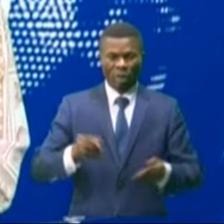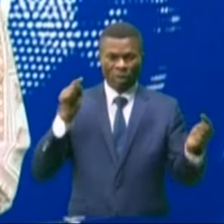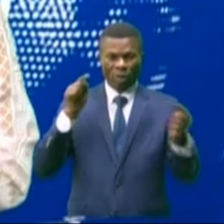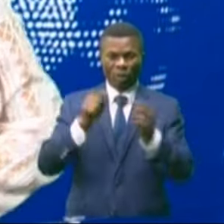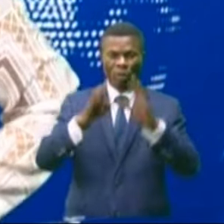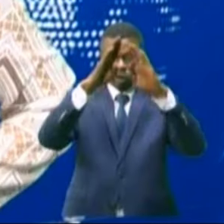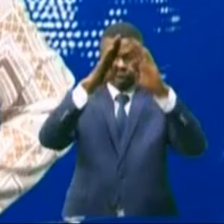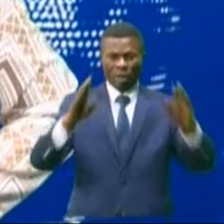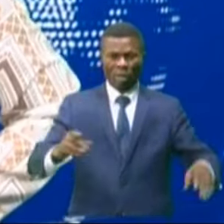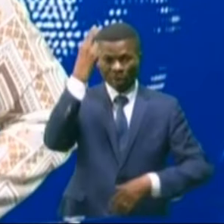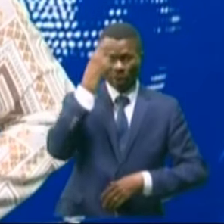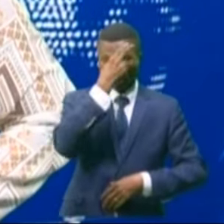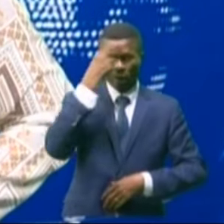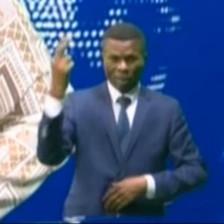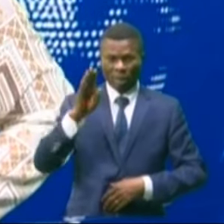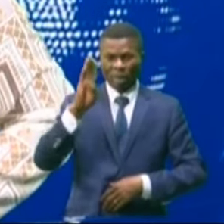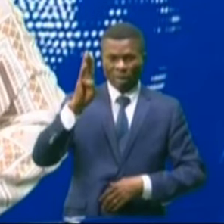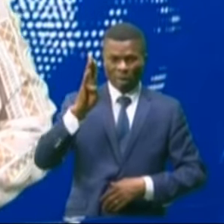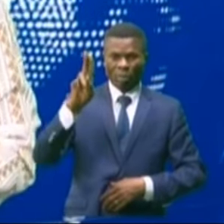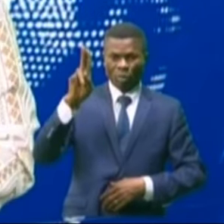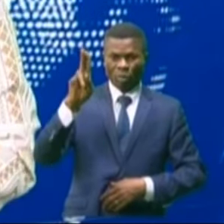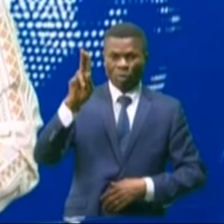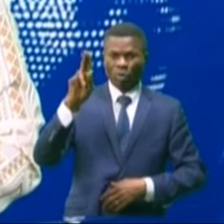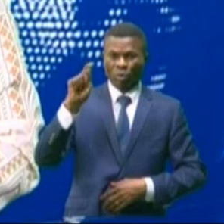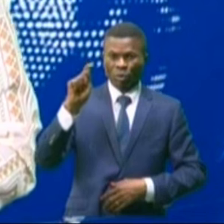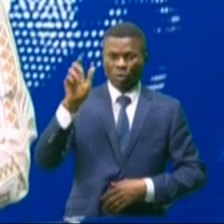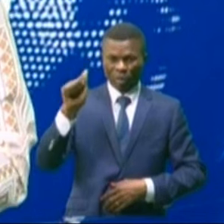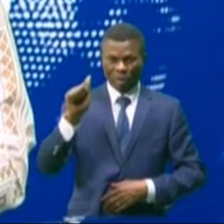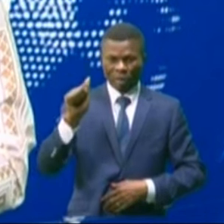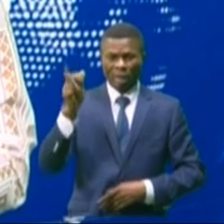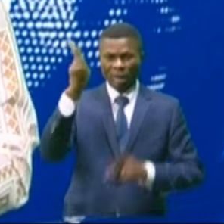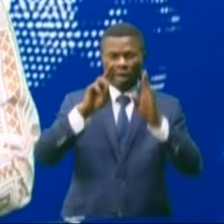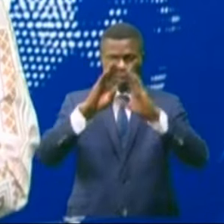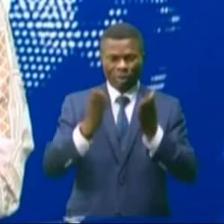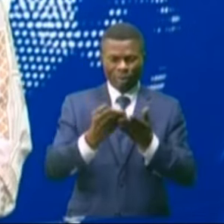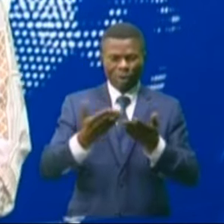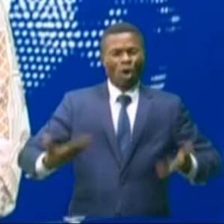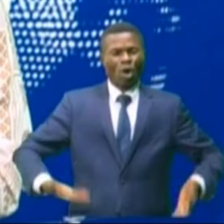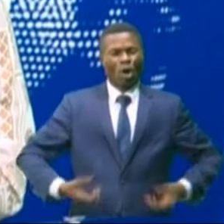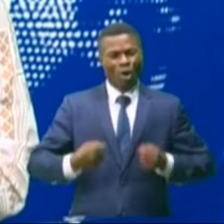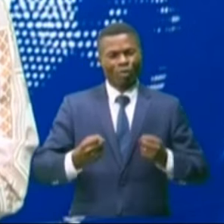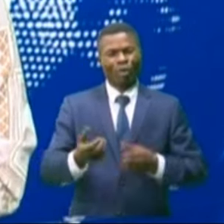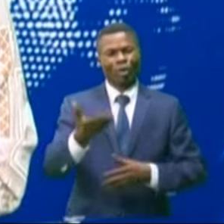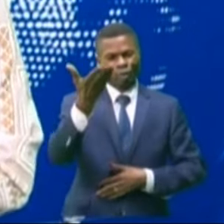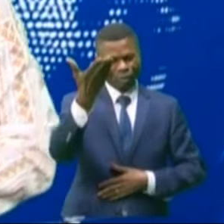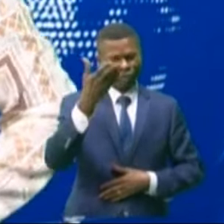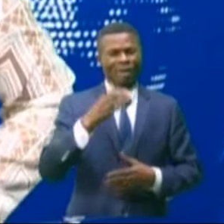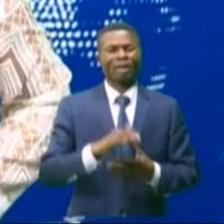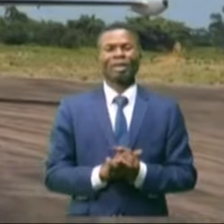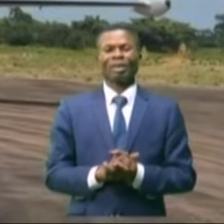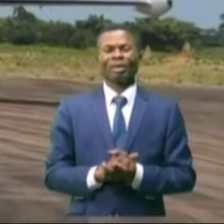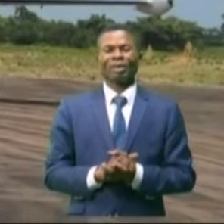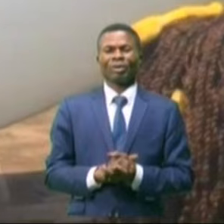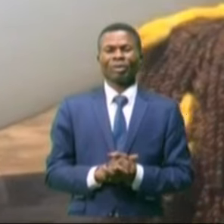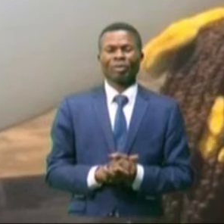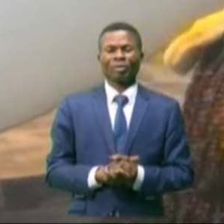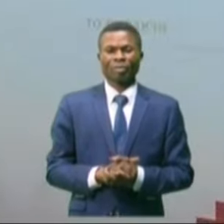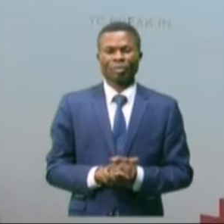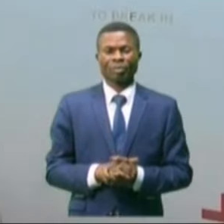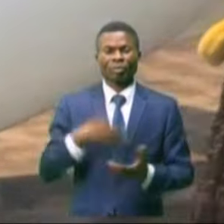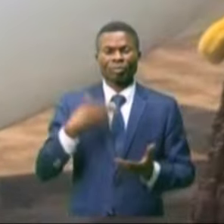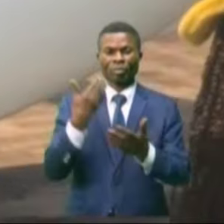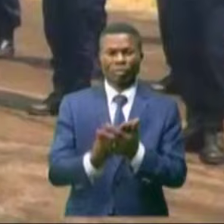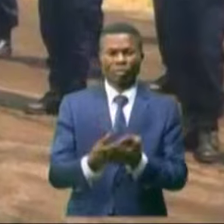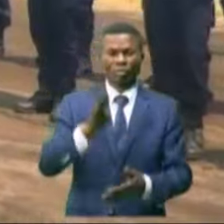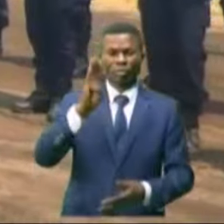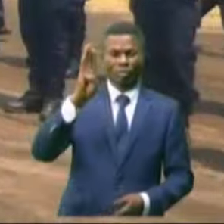maison catholique des Bouta. Les habitants de la région expriment leur satisfaction. Dès son arrivée à Bouta, chef-lieu